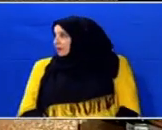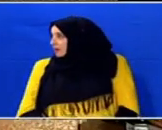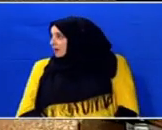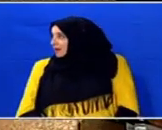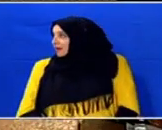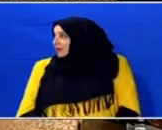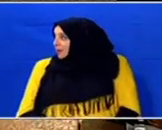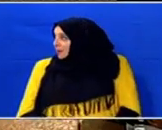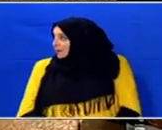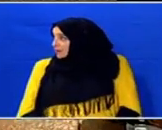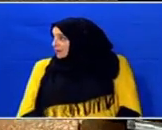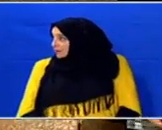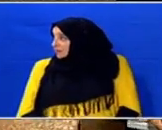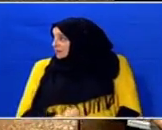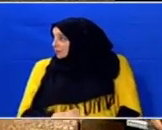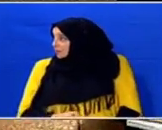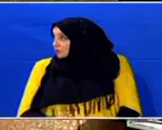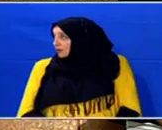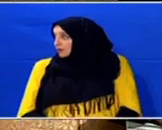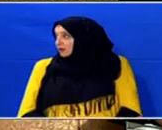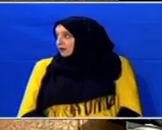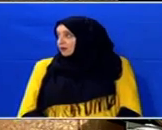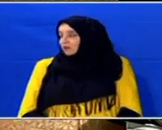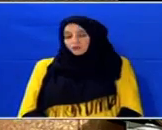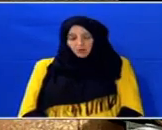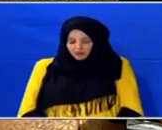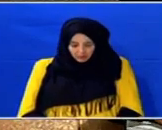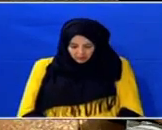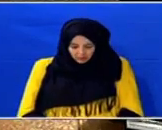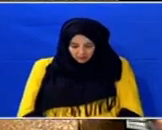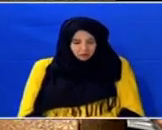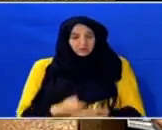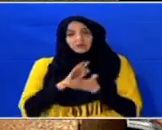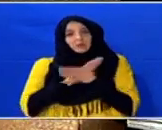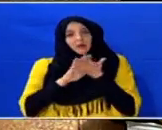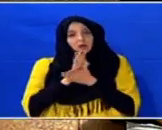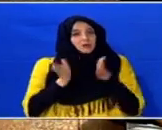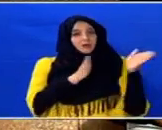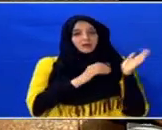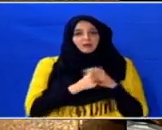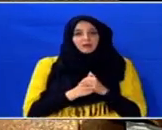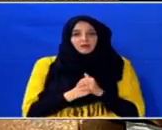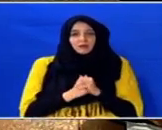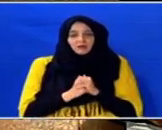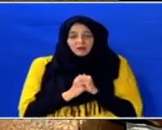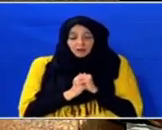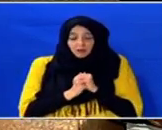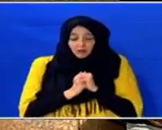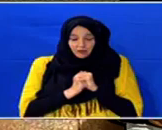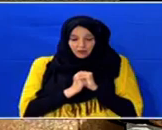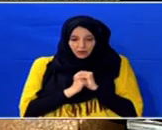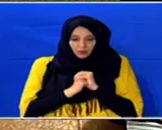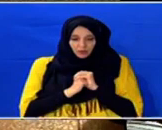طيب نمر الأخت أمل. السلام عليكم. عليكم السلام. تفضلي أختي